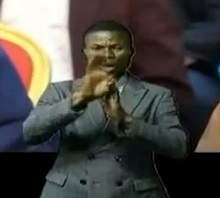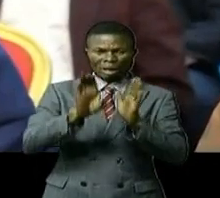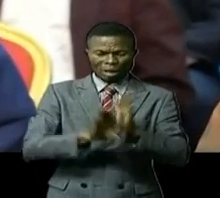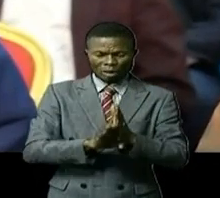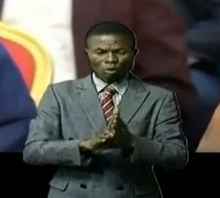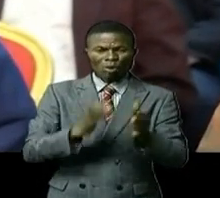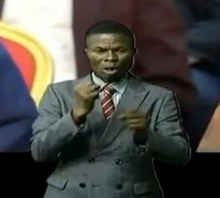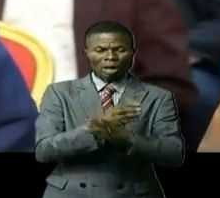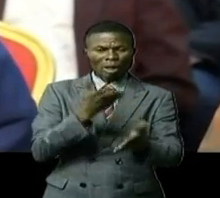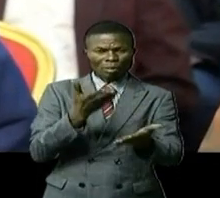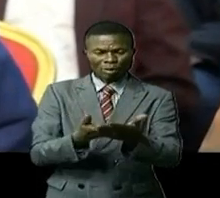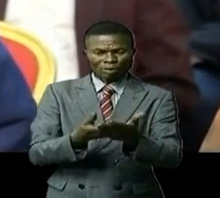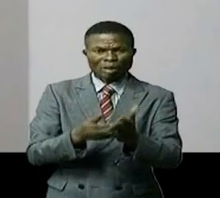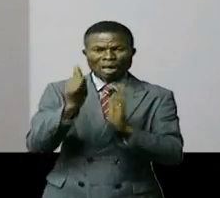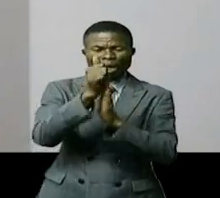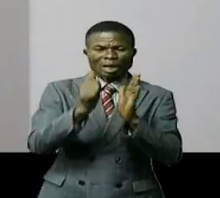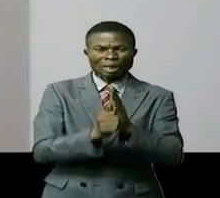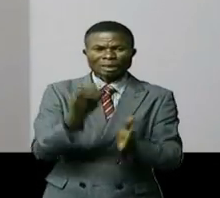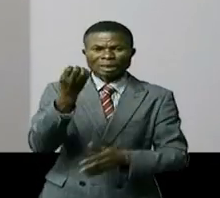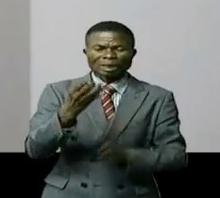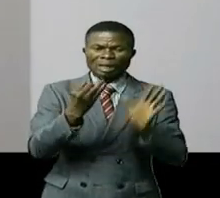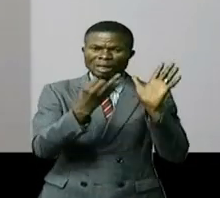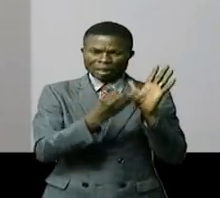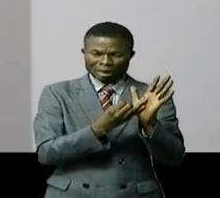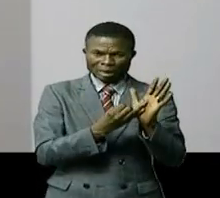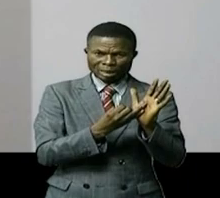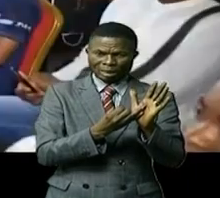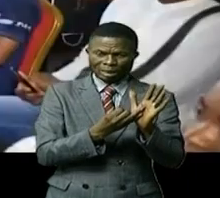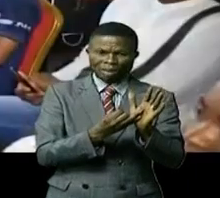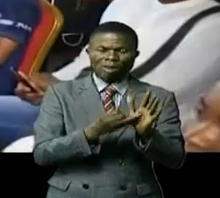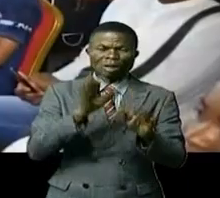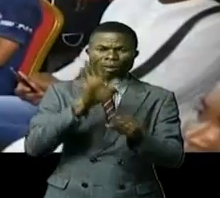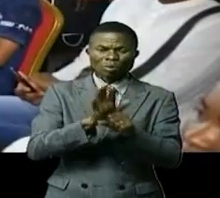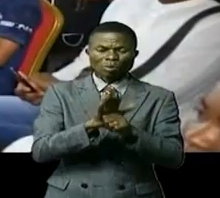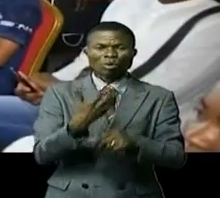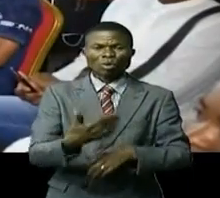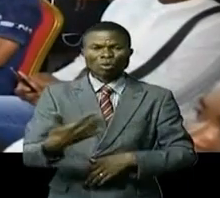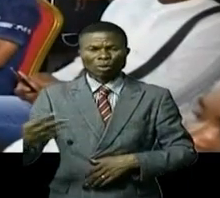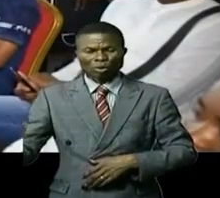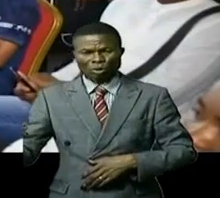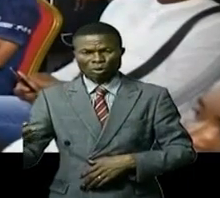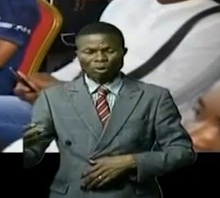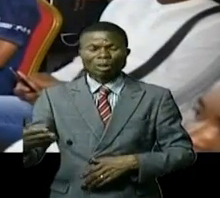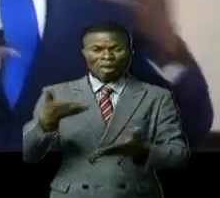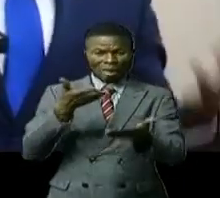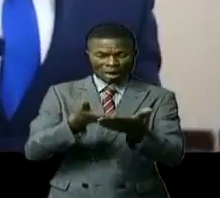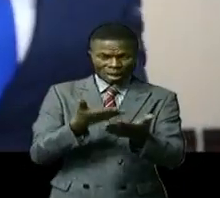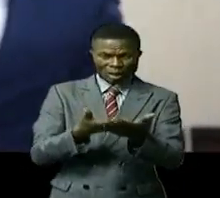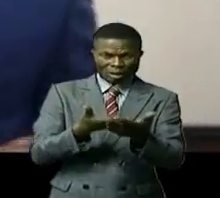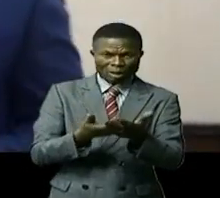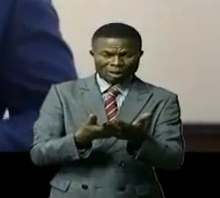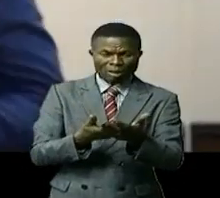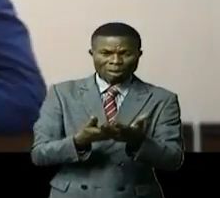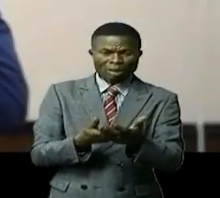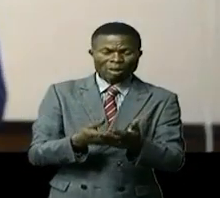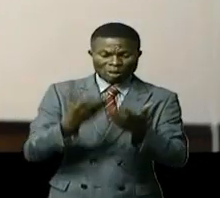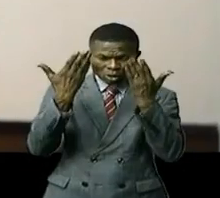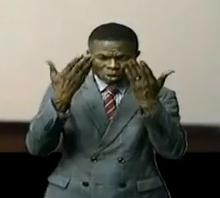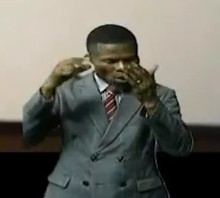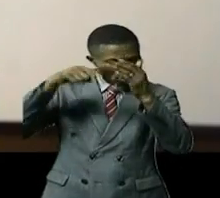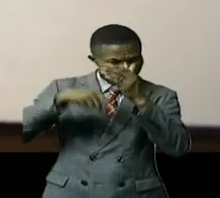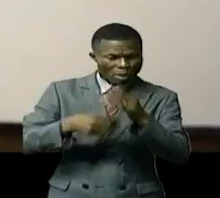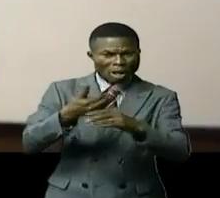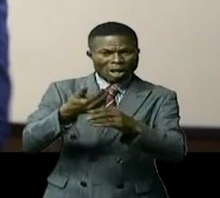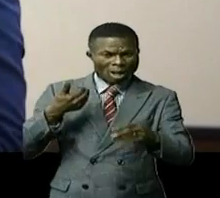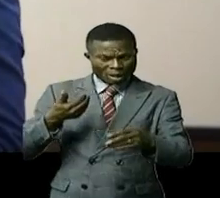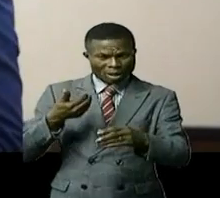son article 47 reste liée à un certain nombre de préalables au nombre desquels figure une profonde étude avant